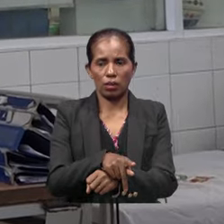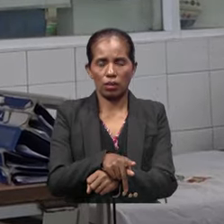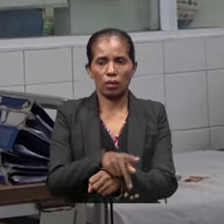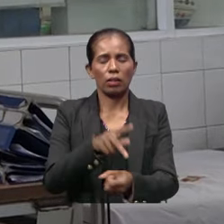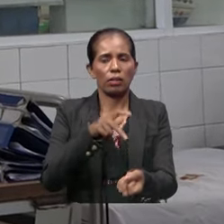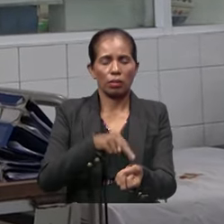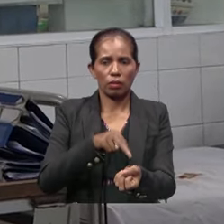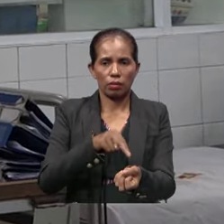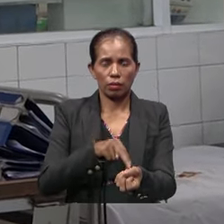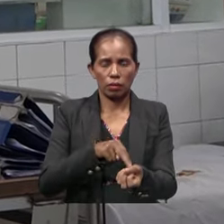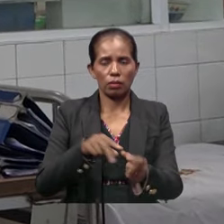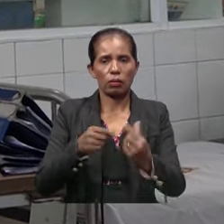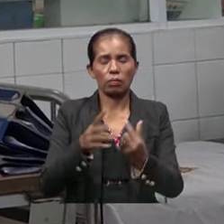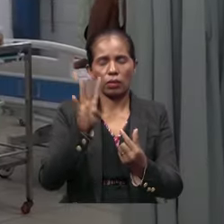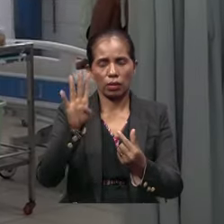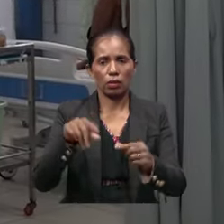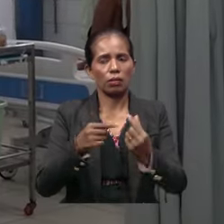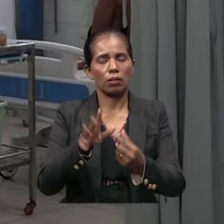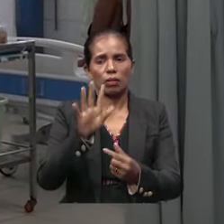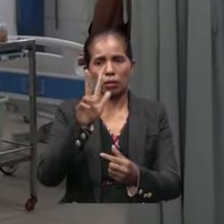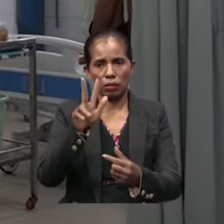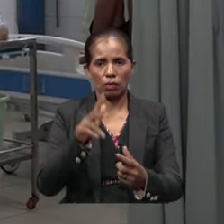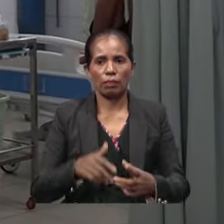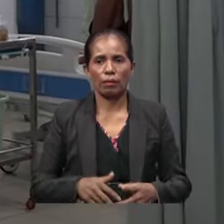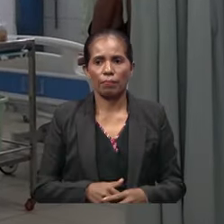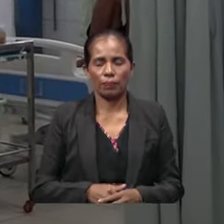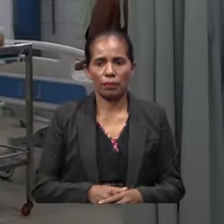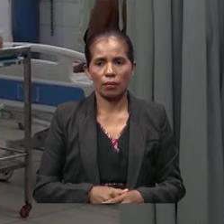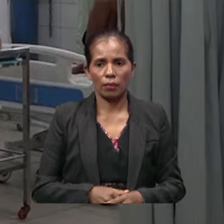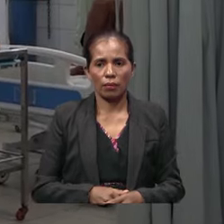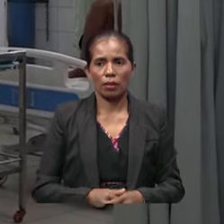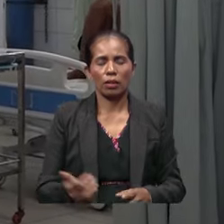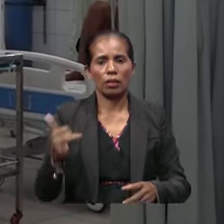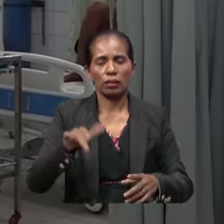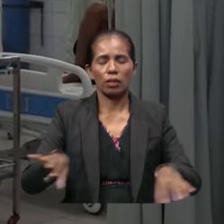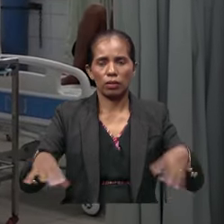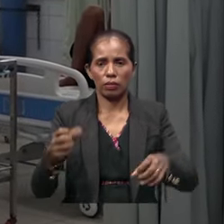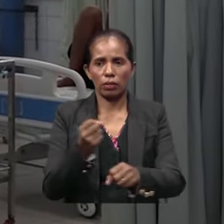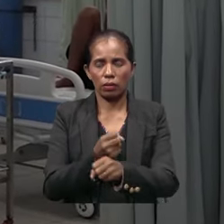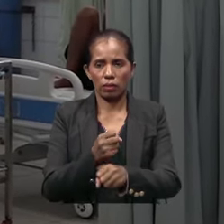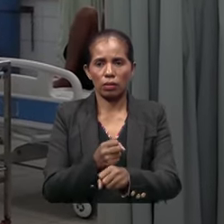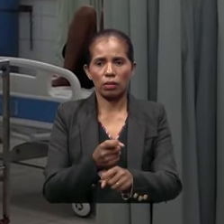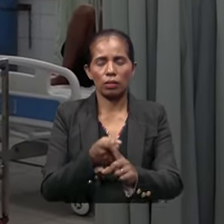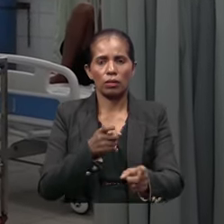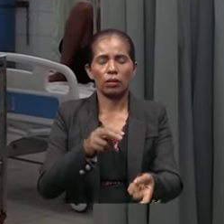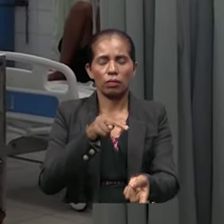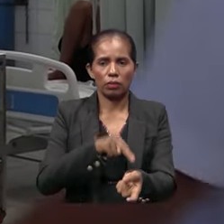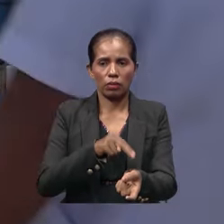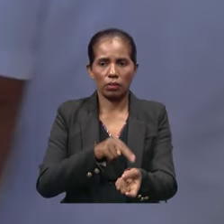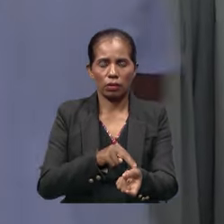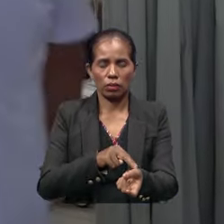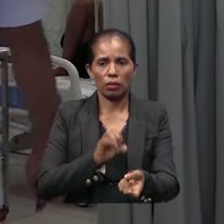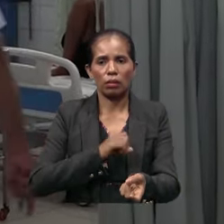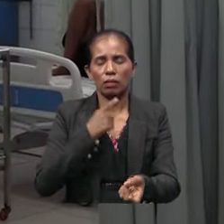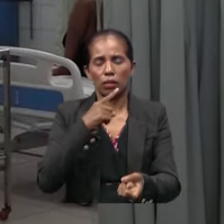ya kita balu hat, kita balu tulen. Mas sila reforce husi, infirmir CDB, hal itu yang ada